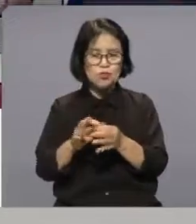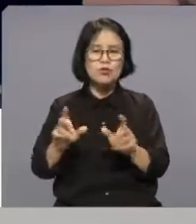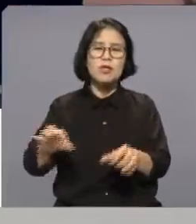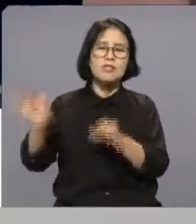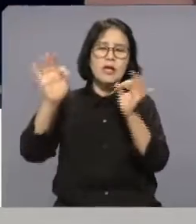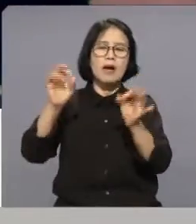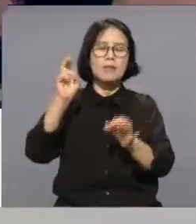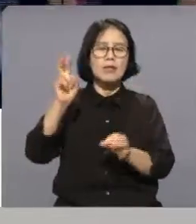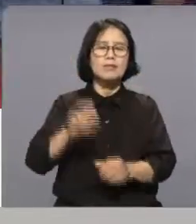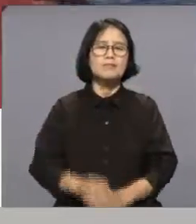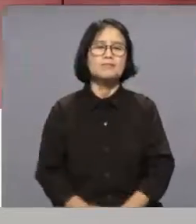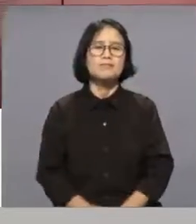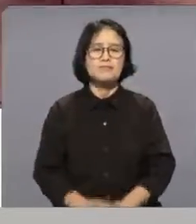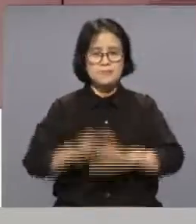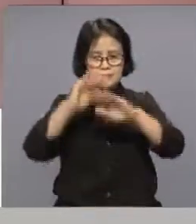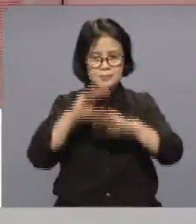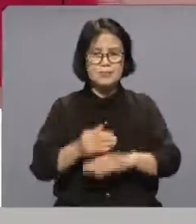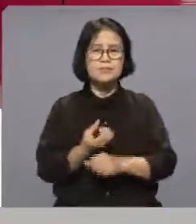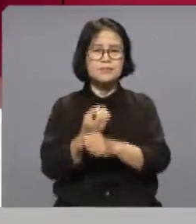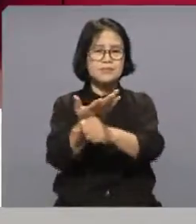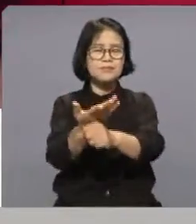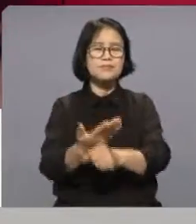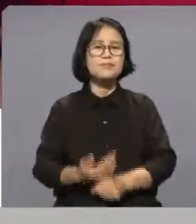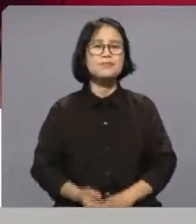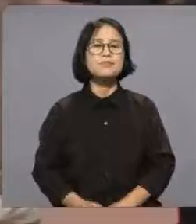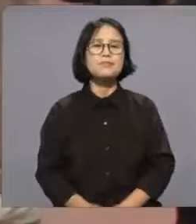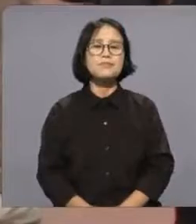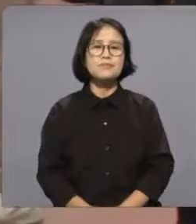어떤 내용이 담겨 있는지 김민주 기자가 전해드립니다